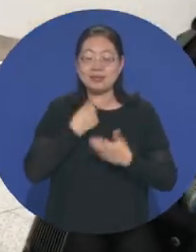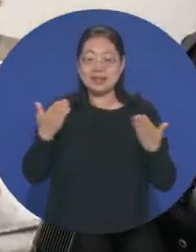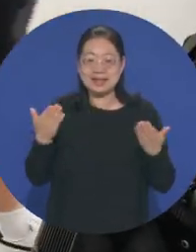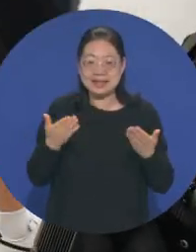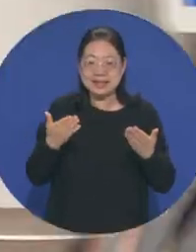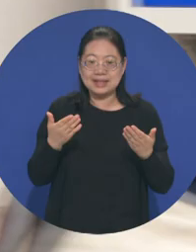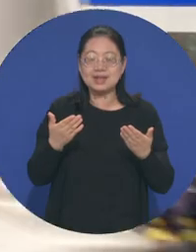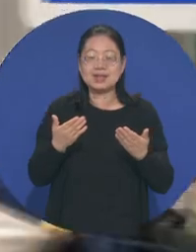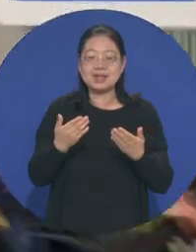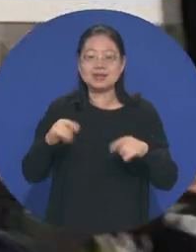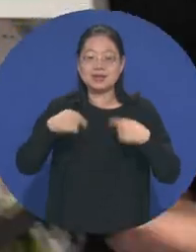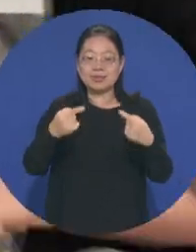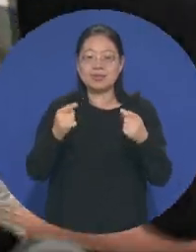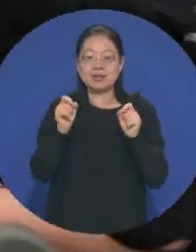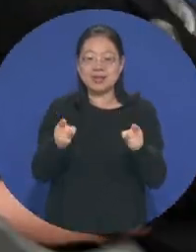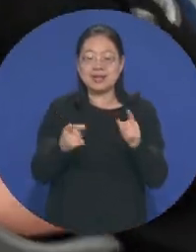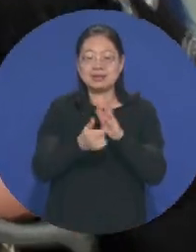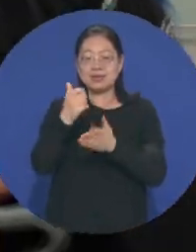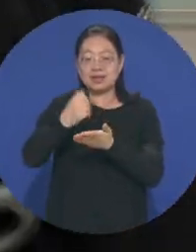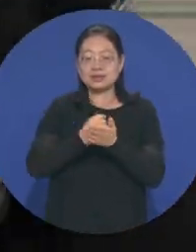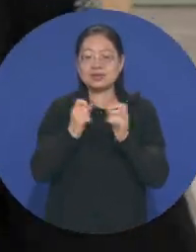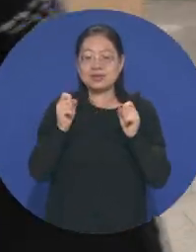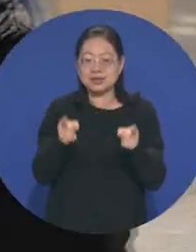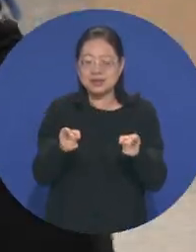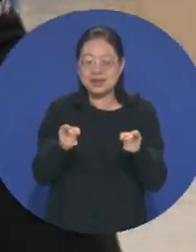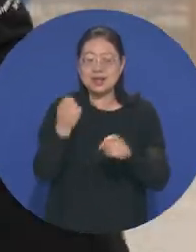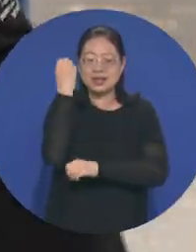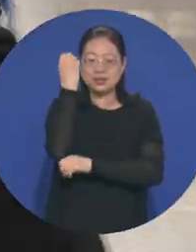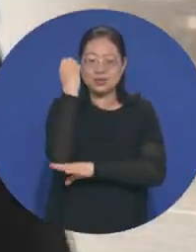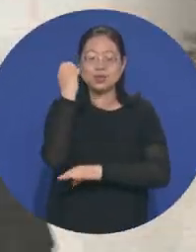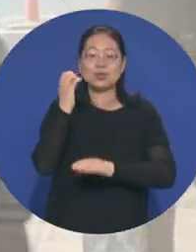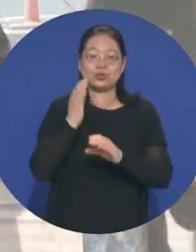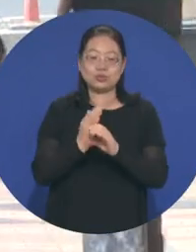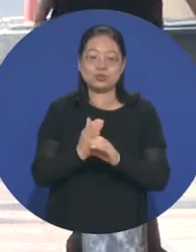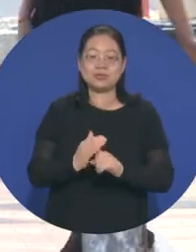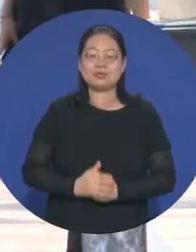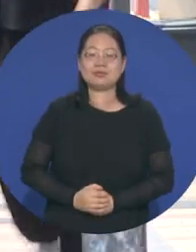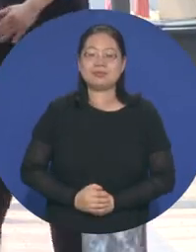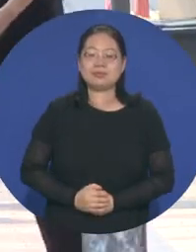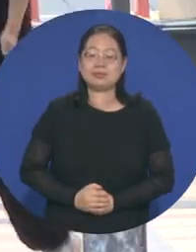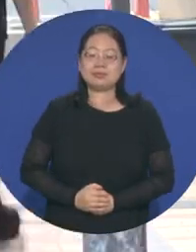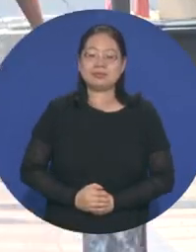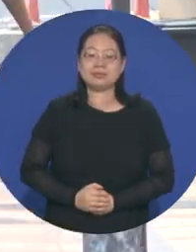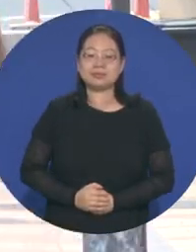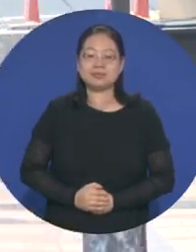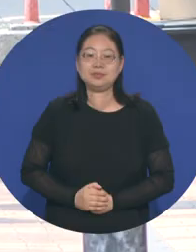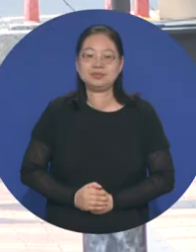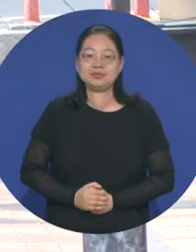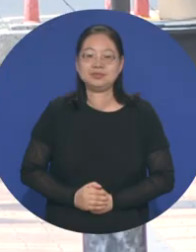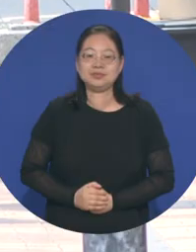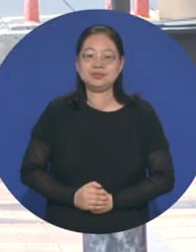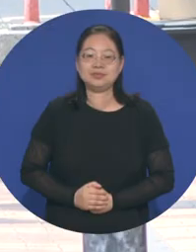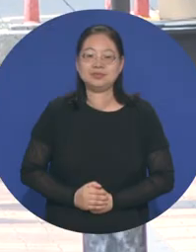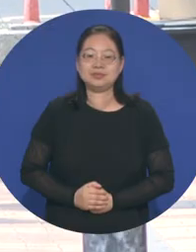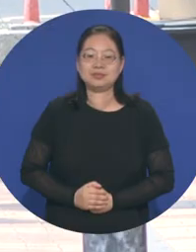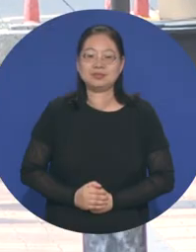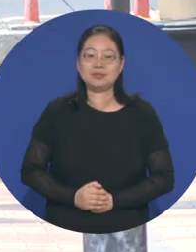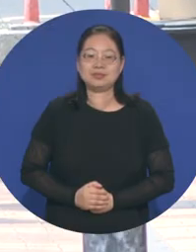일을 해볼 수 있는 기회, 희망을 가질 수 있는 기회의 발판이 되고 있습니다. GTV 뉴스 효창순입니다.